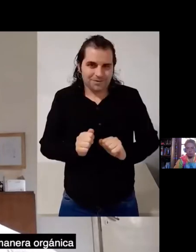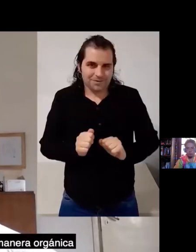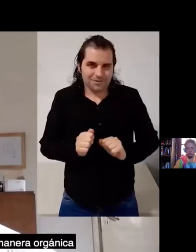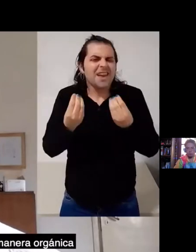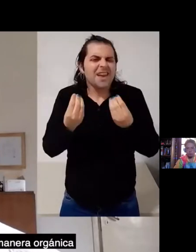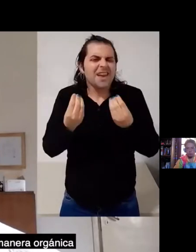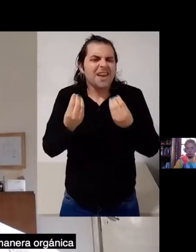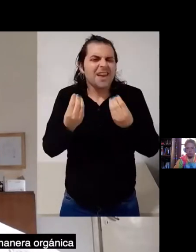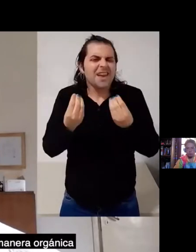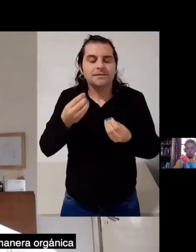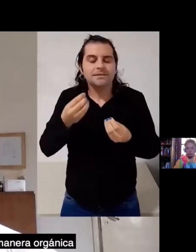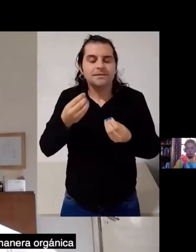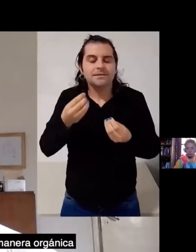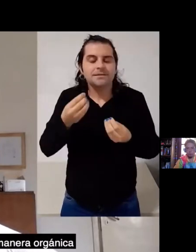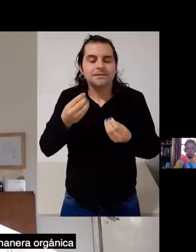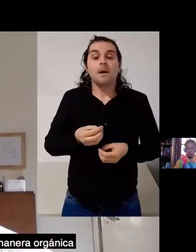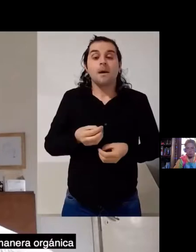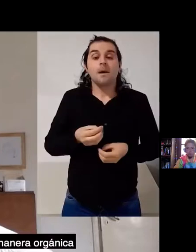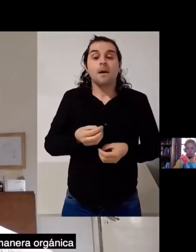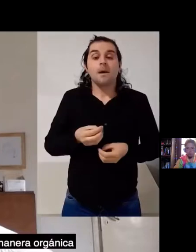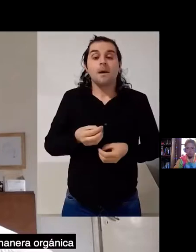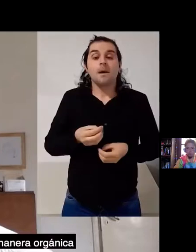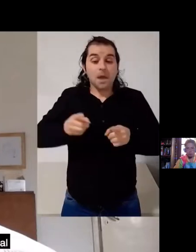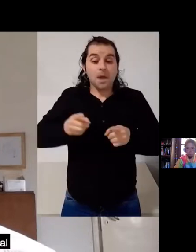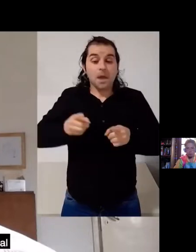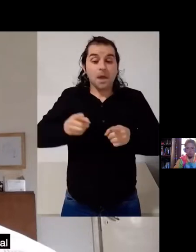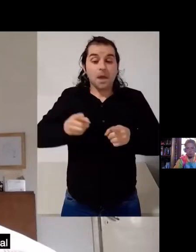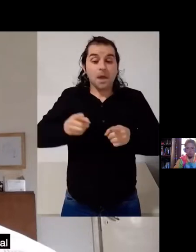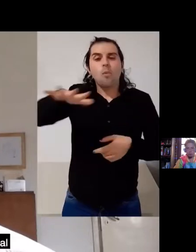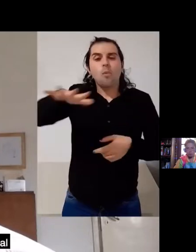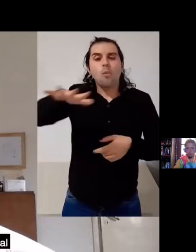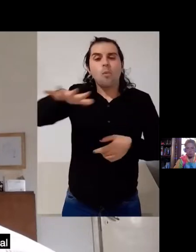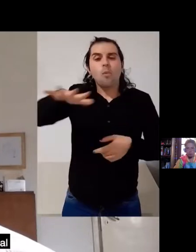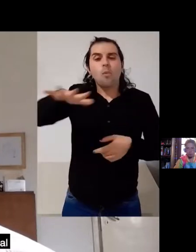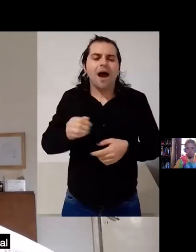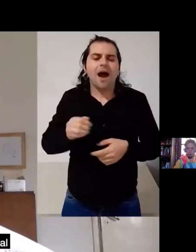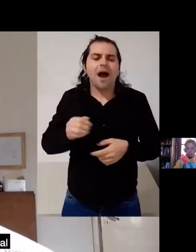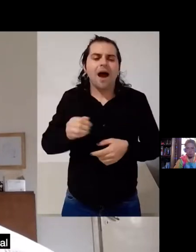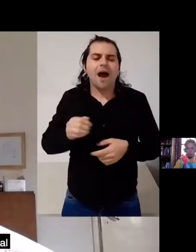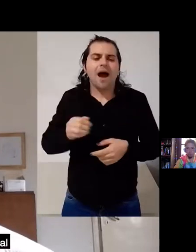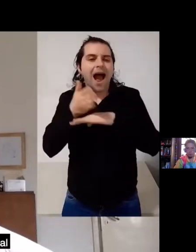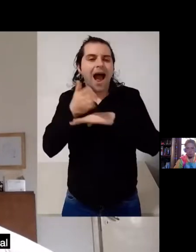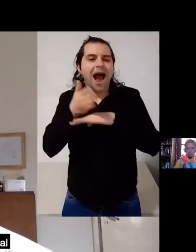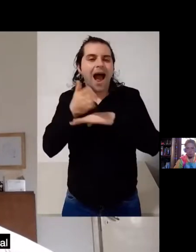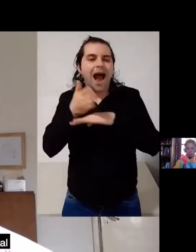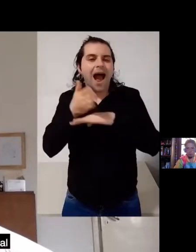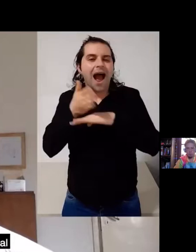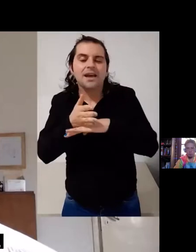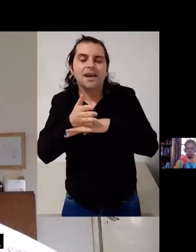depuis l'expérience dans les accompagnements communautaires de façon organique, de